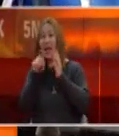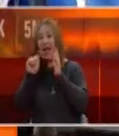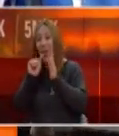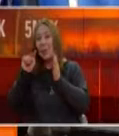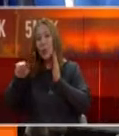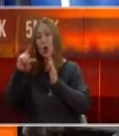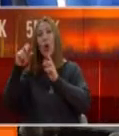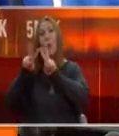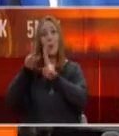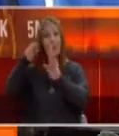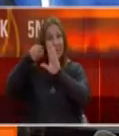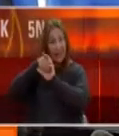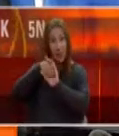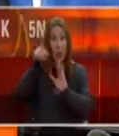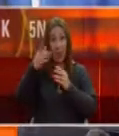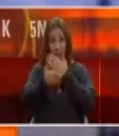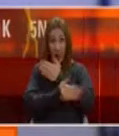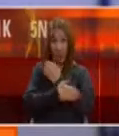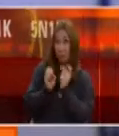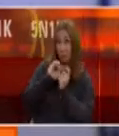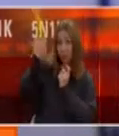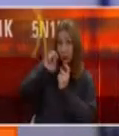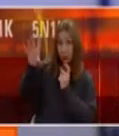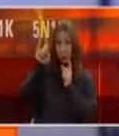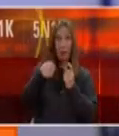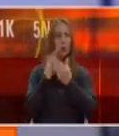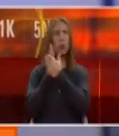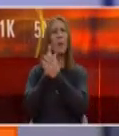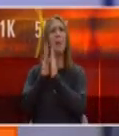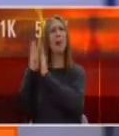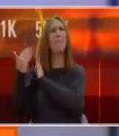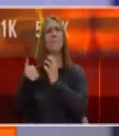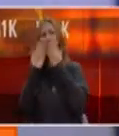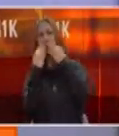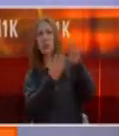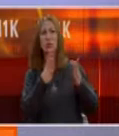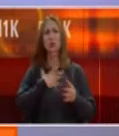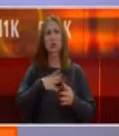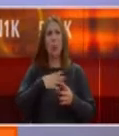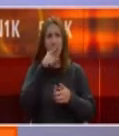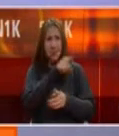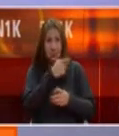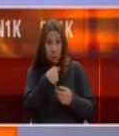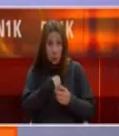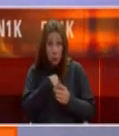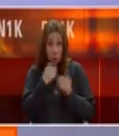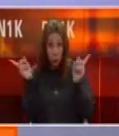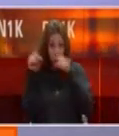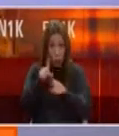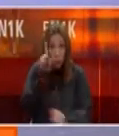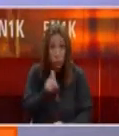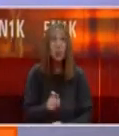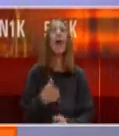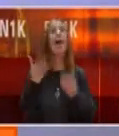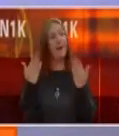oradan ihtiyacını belirliyor ve birileri de yardım etmek istiyorsa diyelim ben kütüphanemi bağışlamak istiyorum. Ben de giriyorum ve siz bunu bizi buluşturuyorsunuz anladığım kadarıyla.